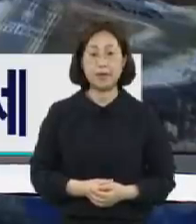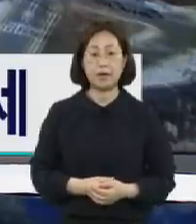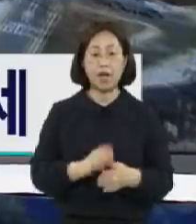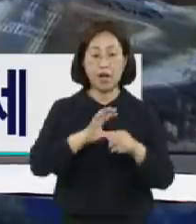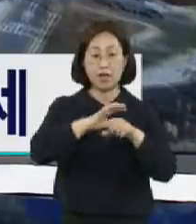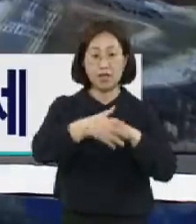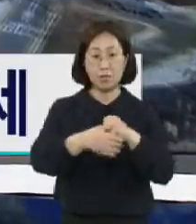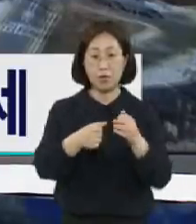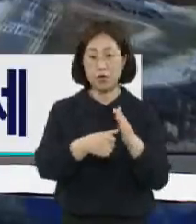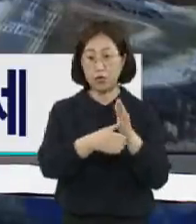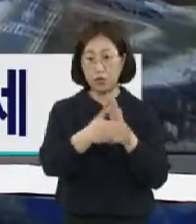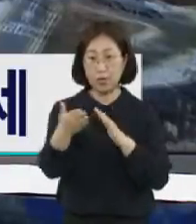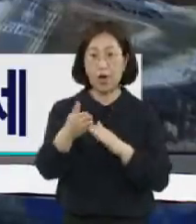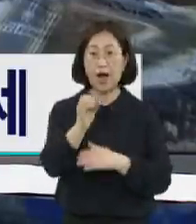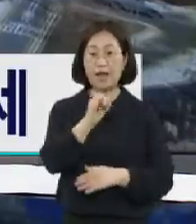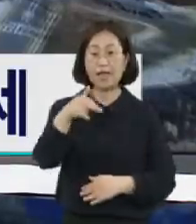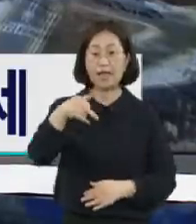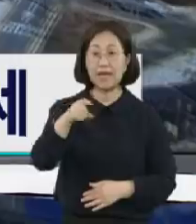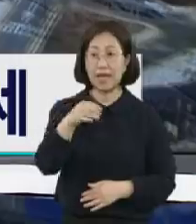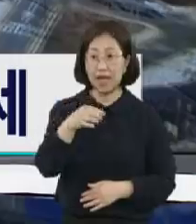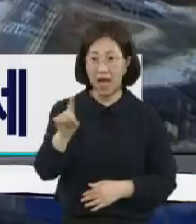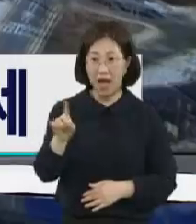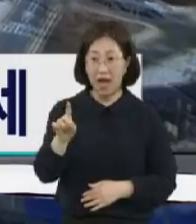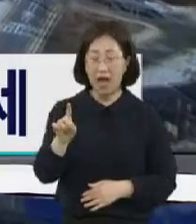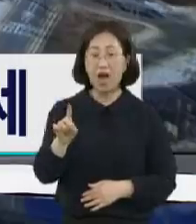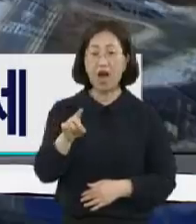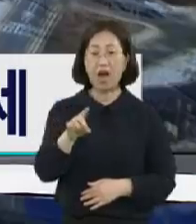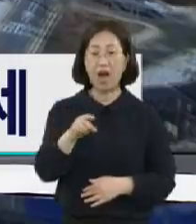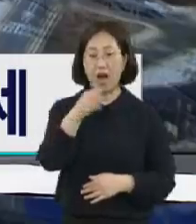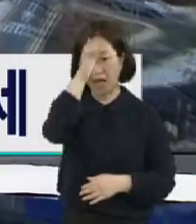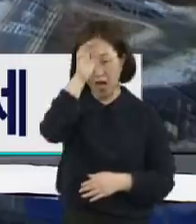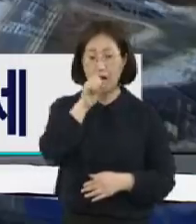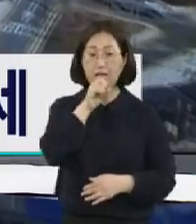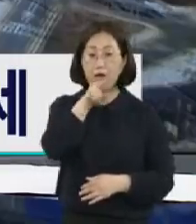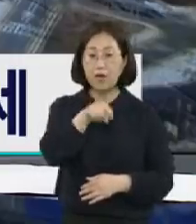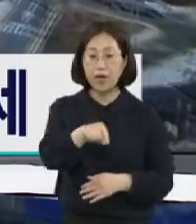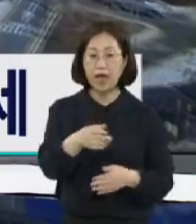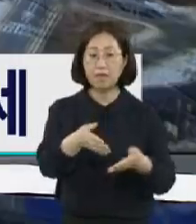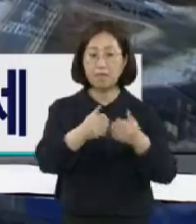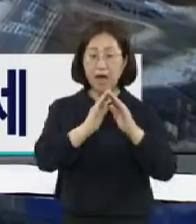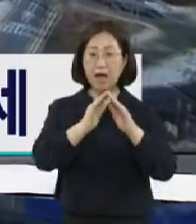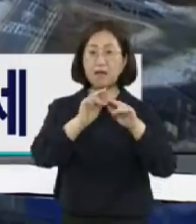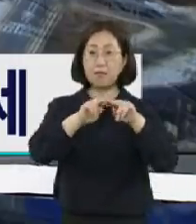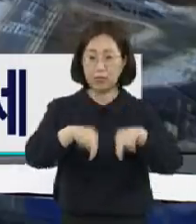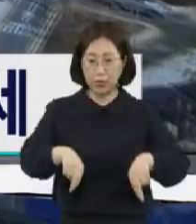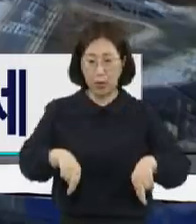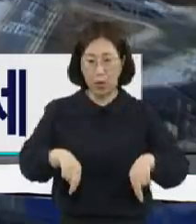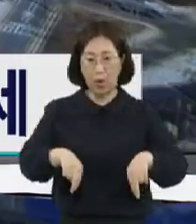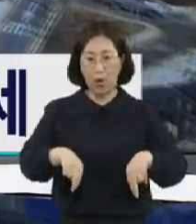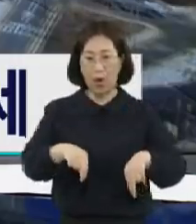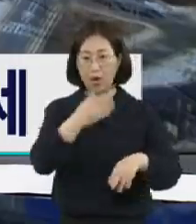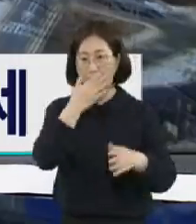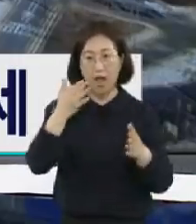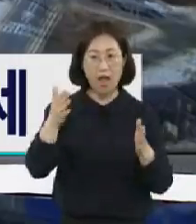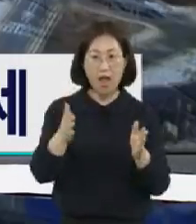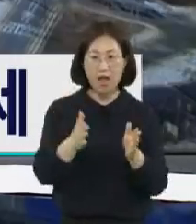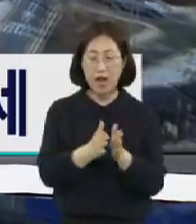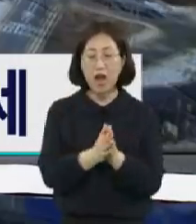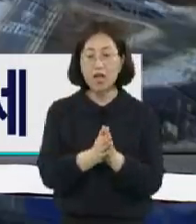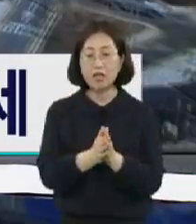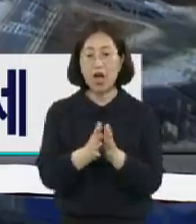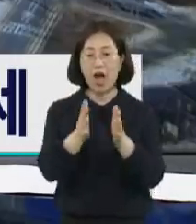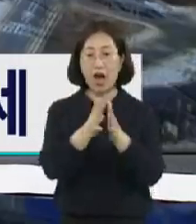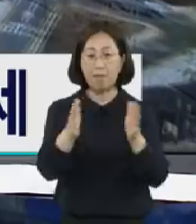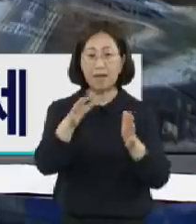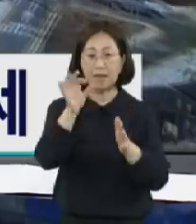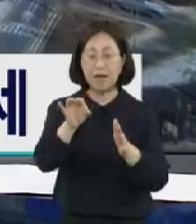글로벌 가구 업체 이케아의 계룡시 입점이 무산되면서 계룡시 전체가 이케아 쇼크에 빠진 가운데 계룡의